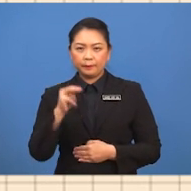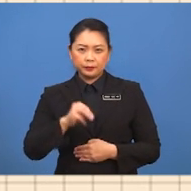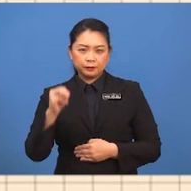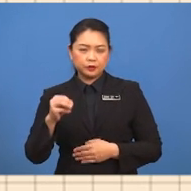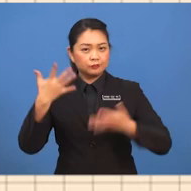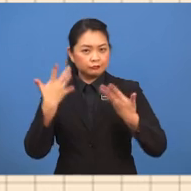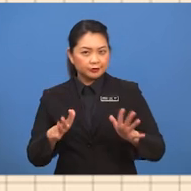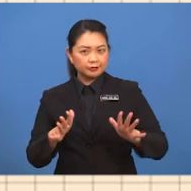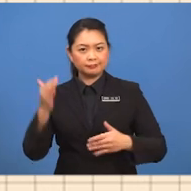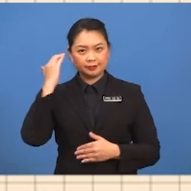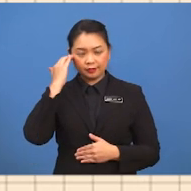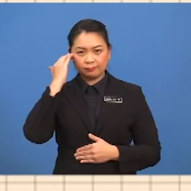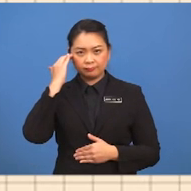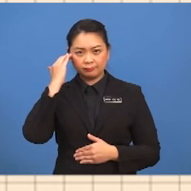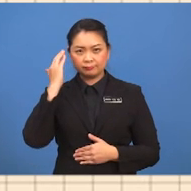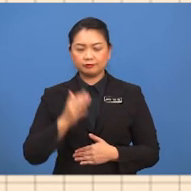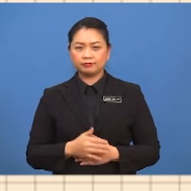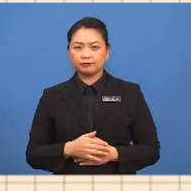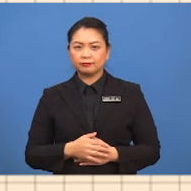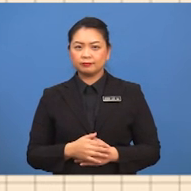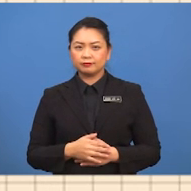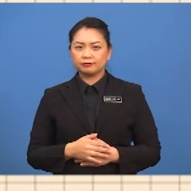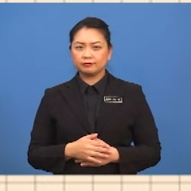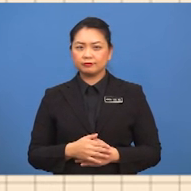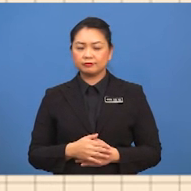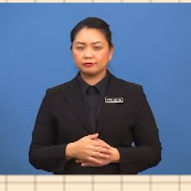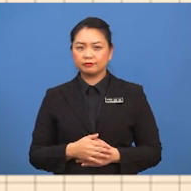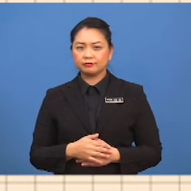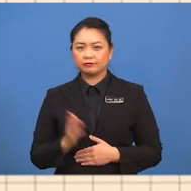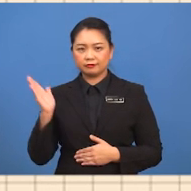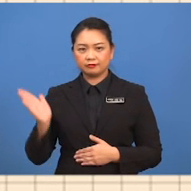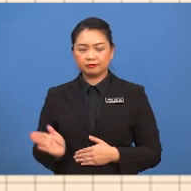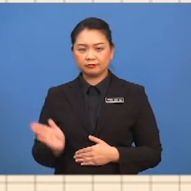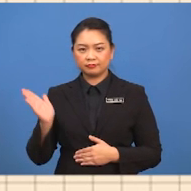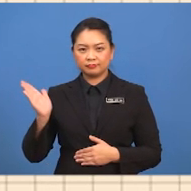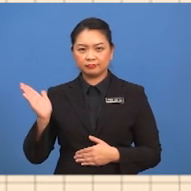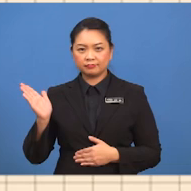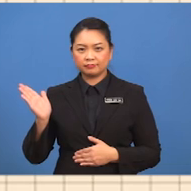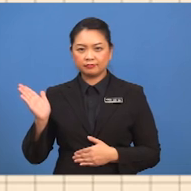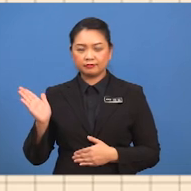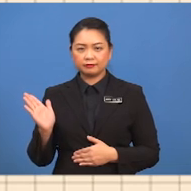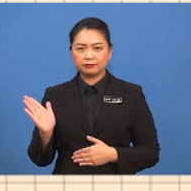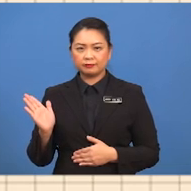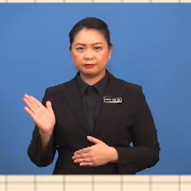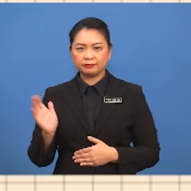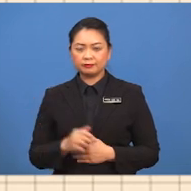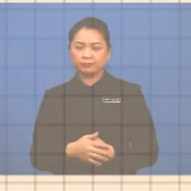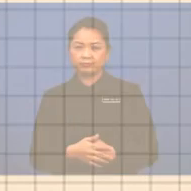Murid-murid sudah pun tahu bahawa min ialah jumlah keseluruhan nilai data